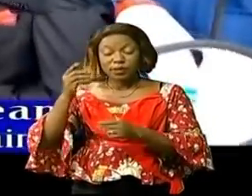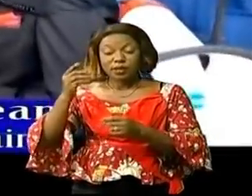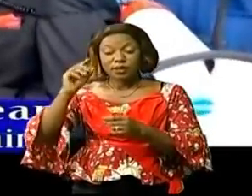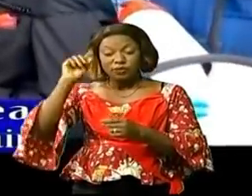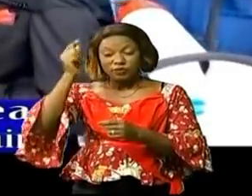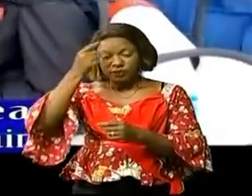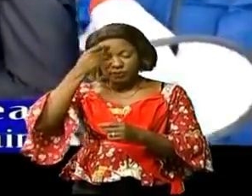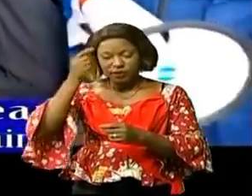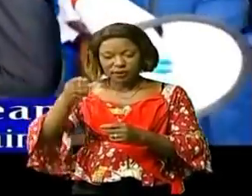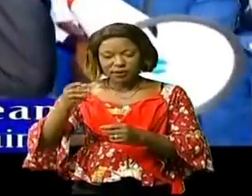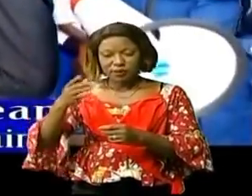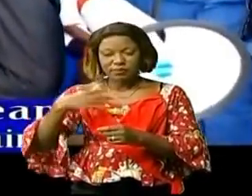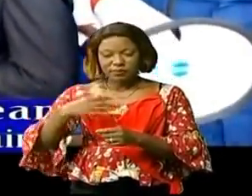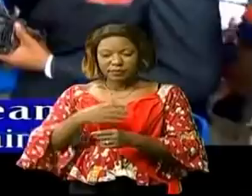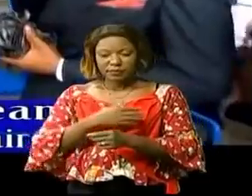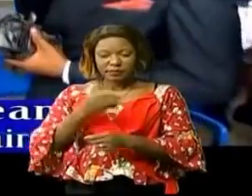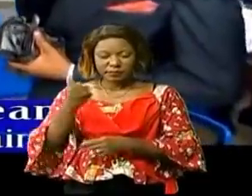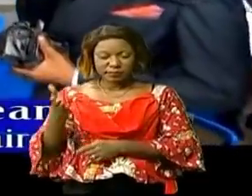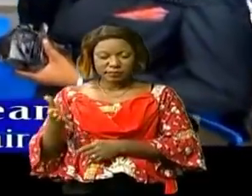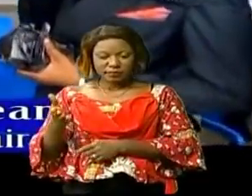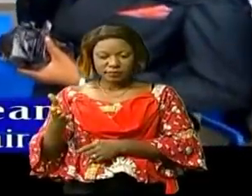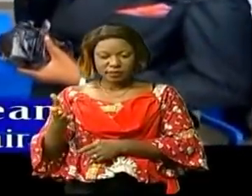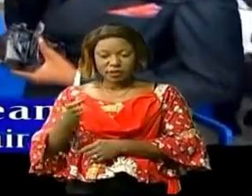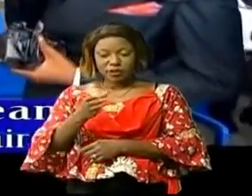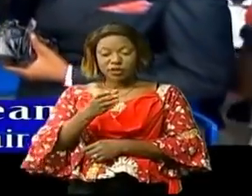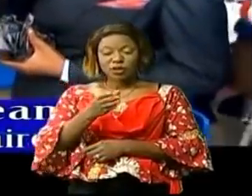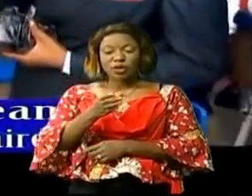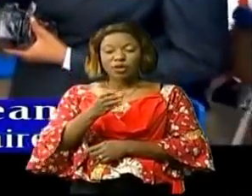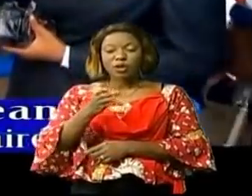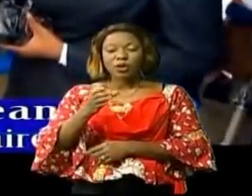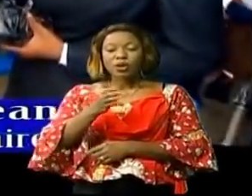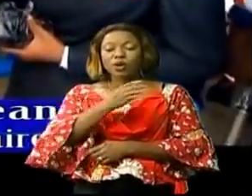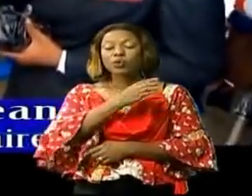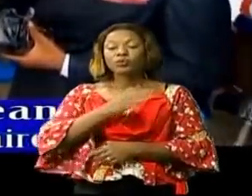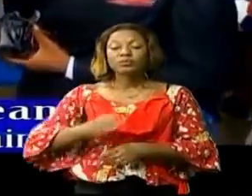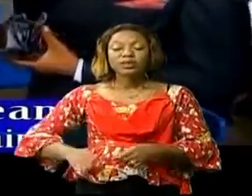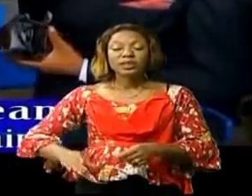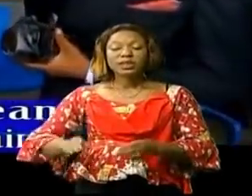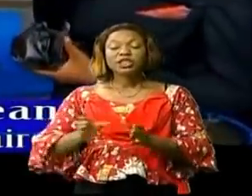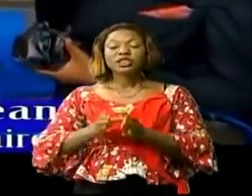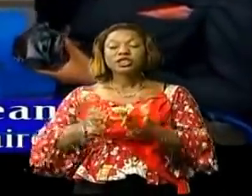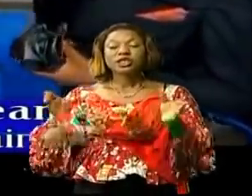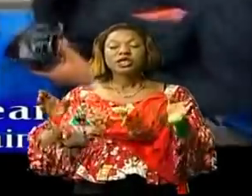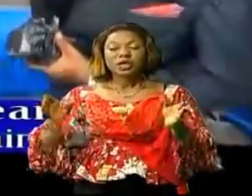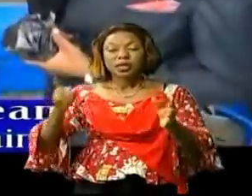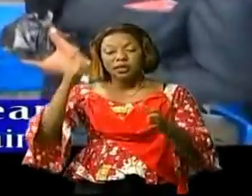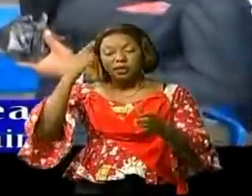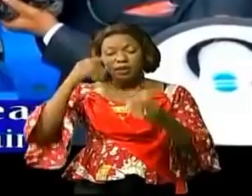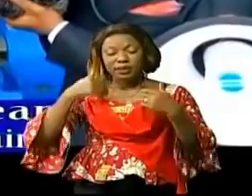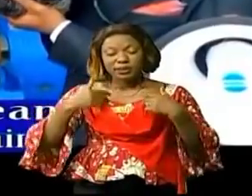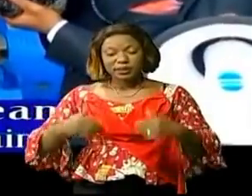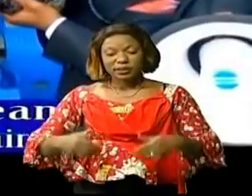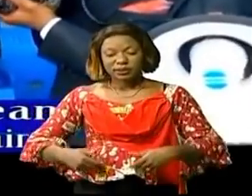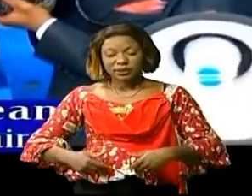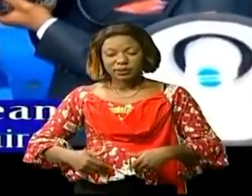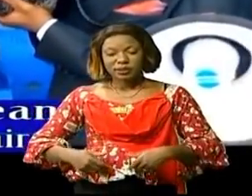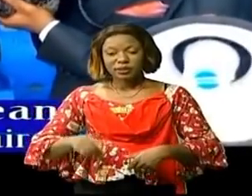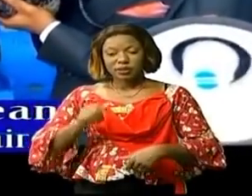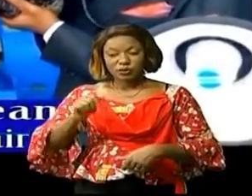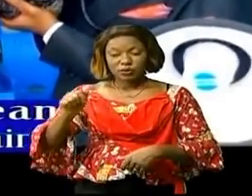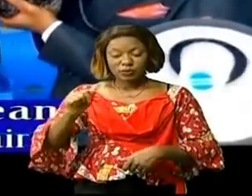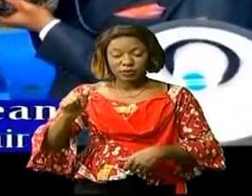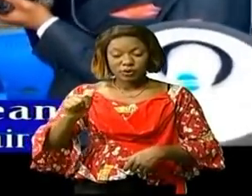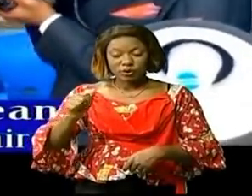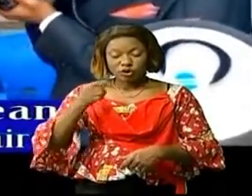Excellence, Madame, Commissaire Général en charge de la santé, gens et familles, il va de notre